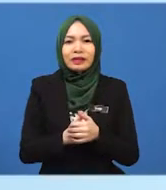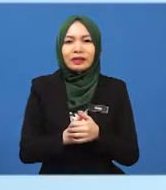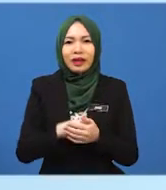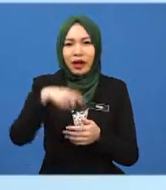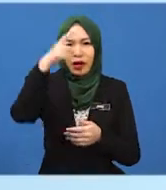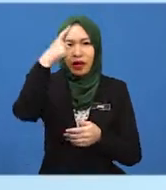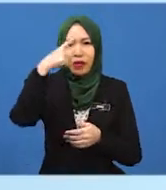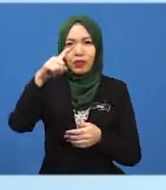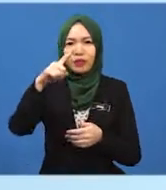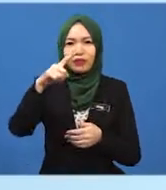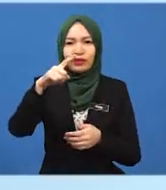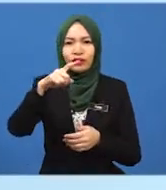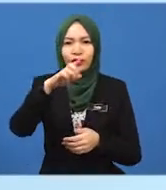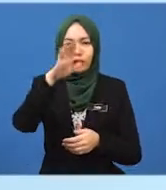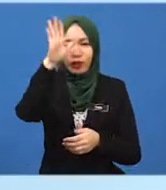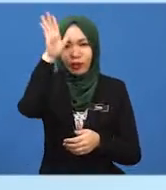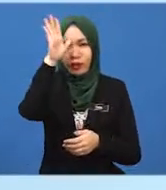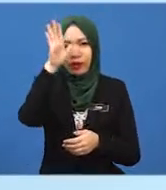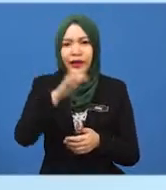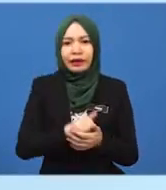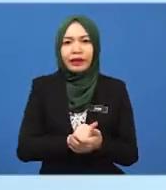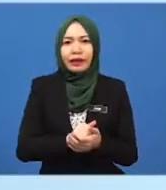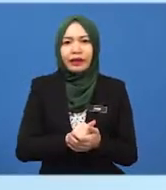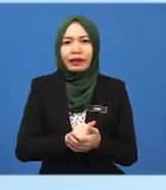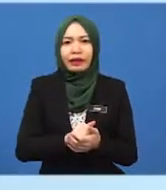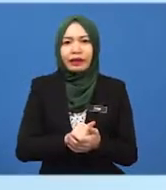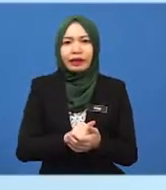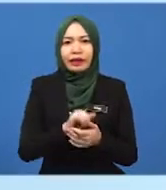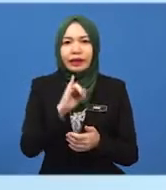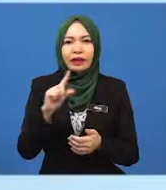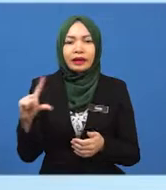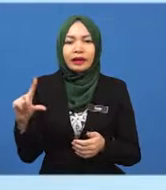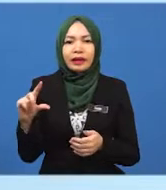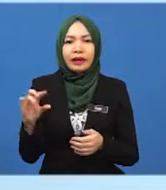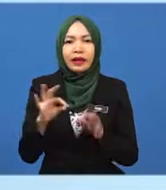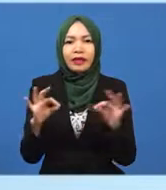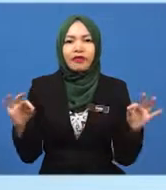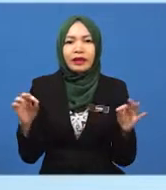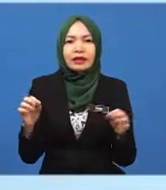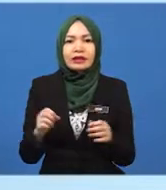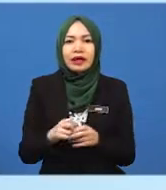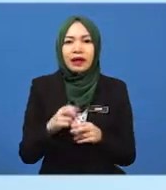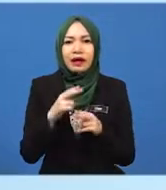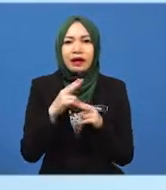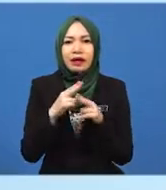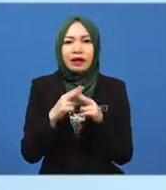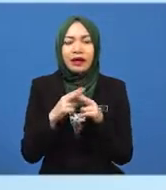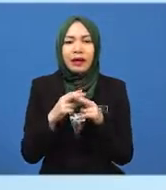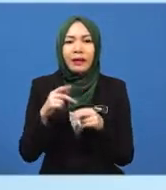Untuk ayah merupakan frasa sendinama yang digunakan sebagai